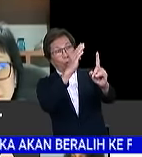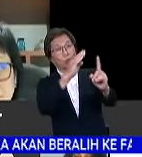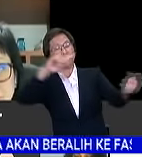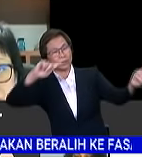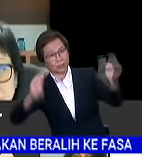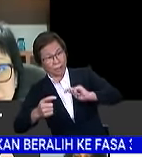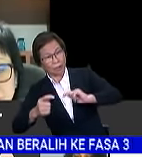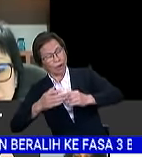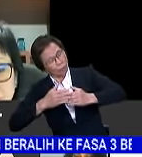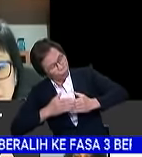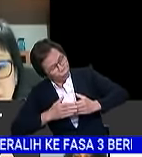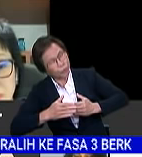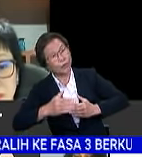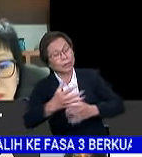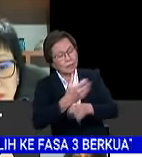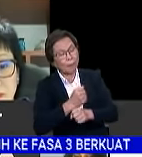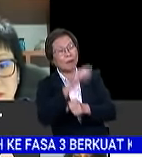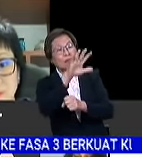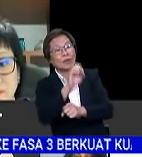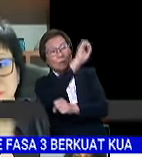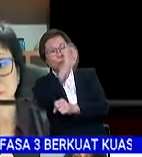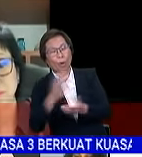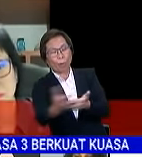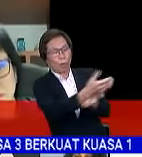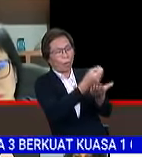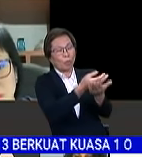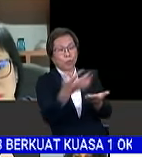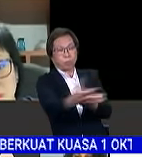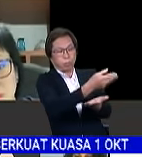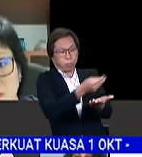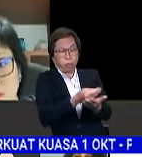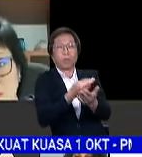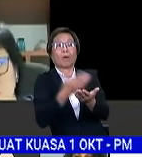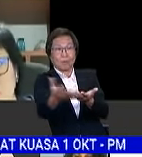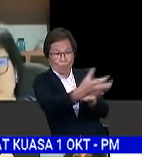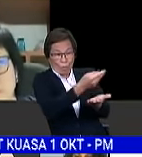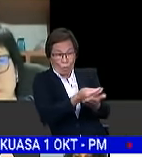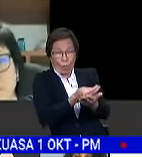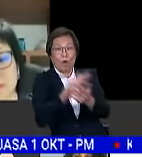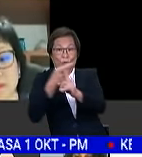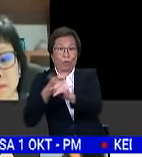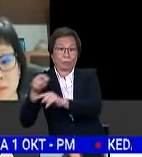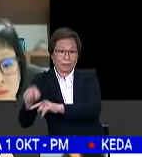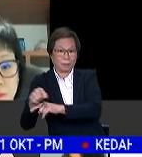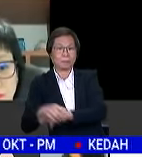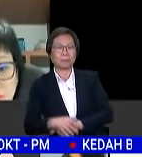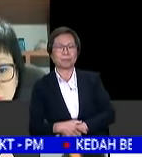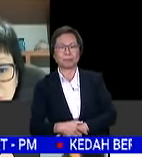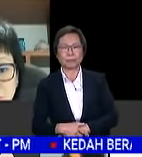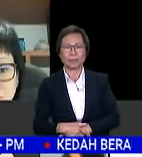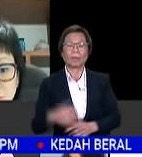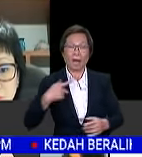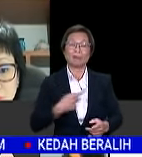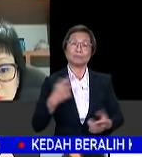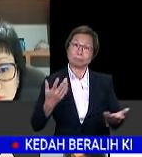we've got 50% of our income comes from recurring. as also as part of us transforming